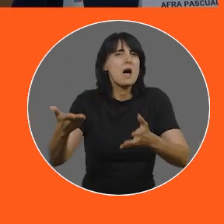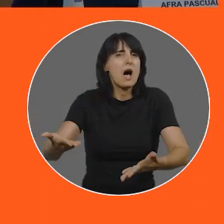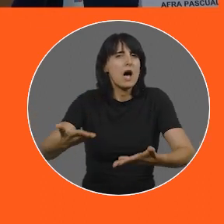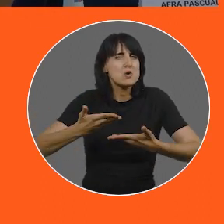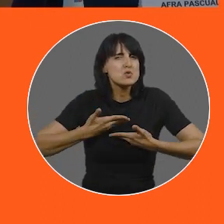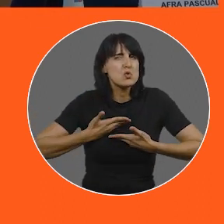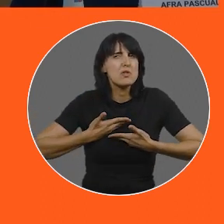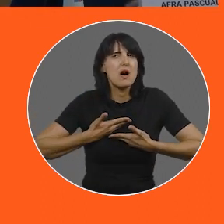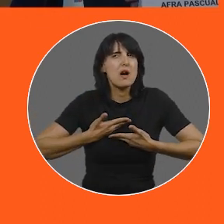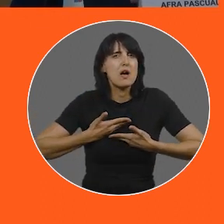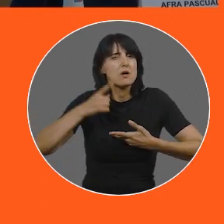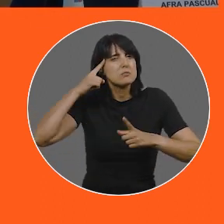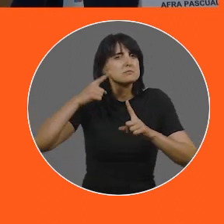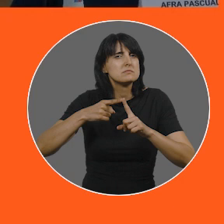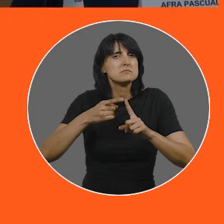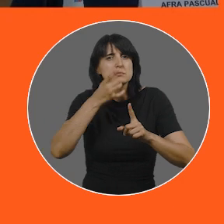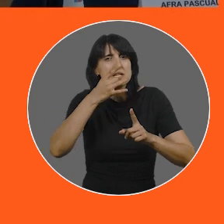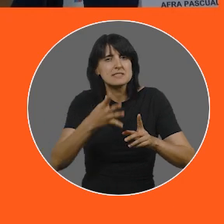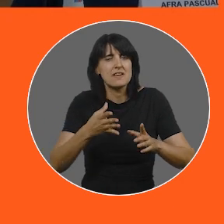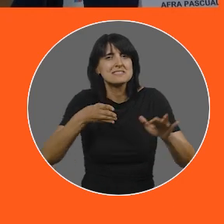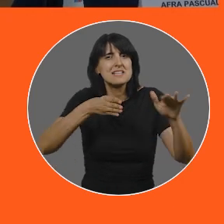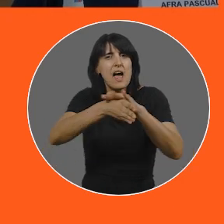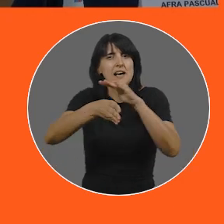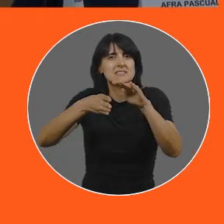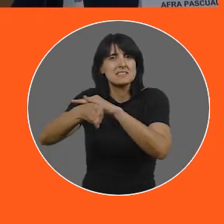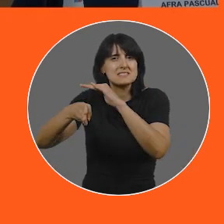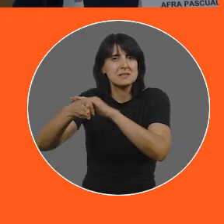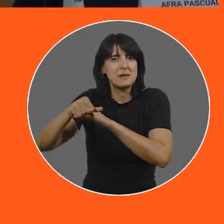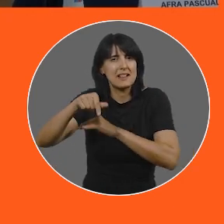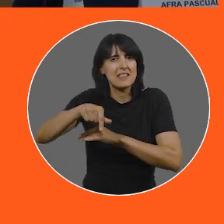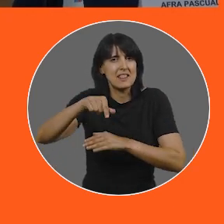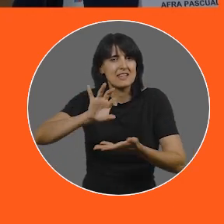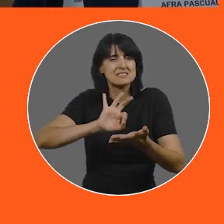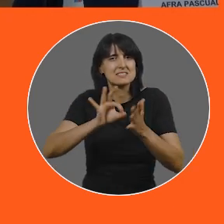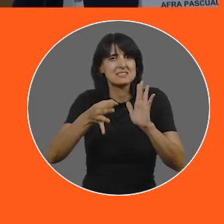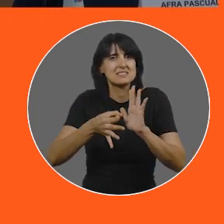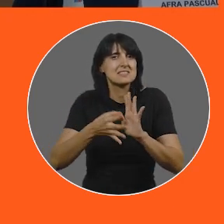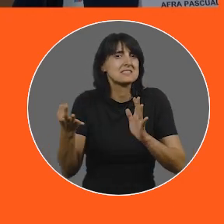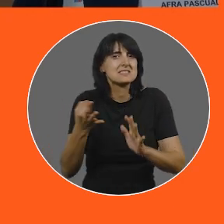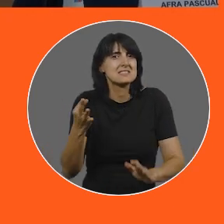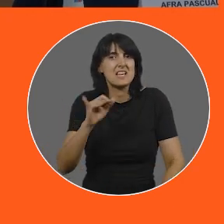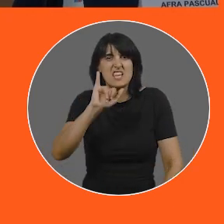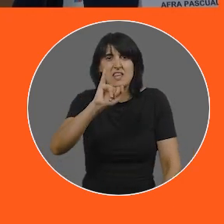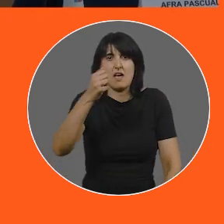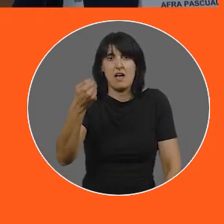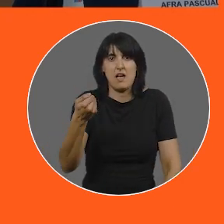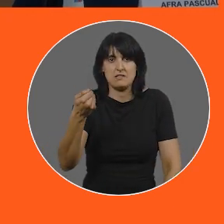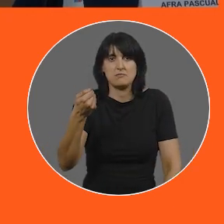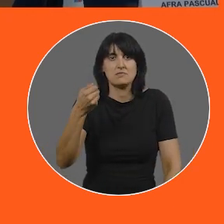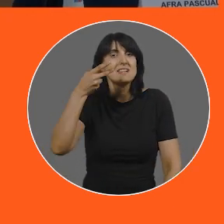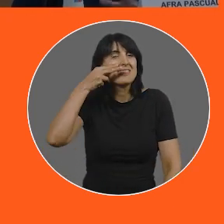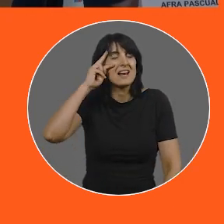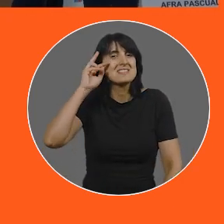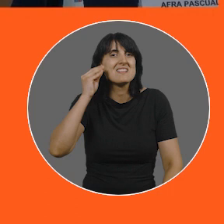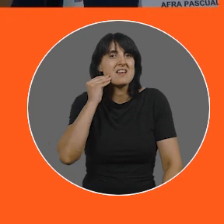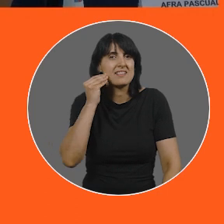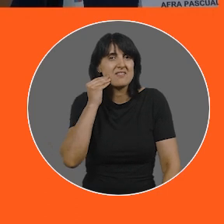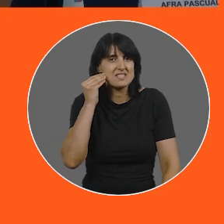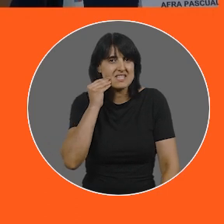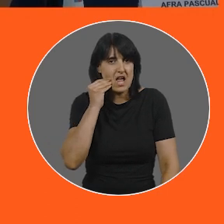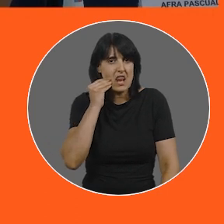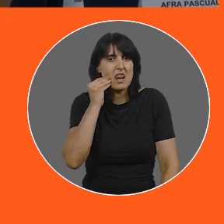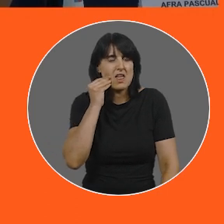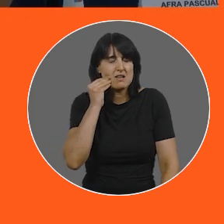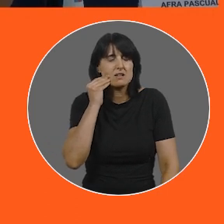a facilitar l'apropament de l'accessibilitat als nostres sistemes és la intel·ligència artificial, que